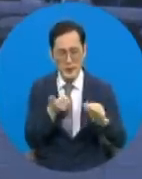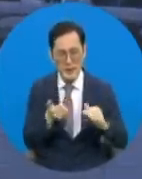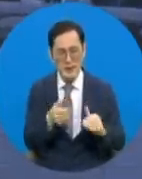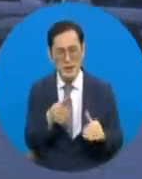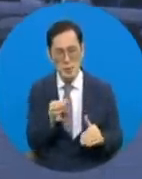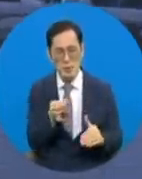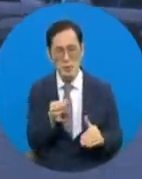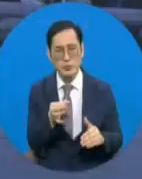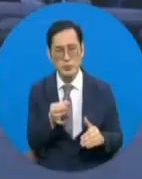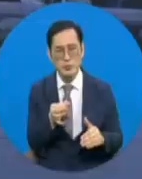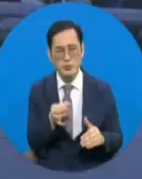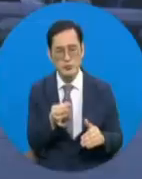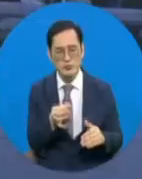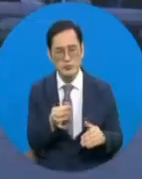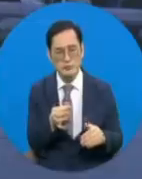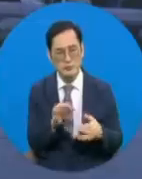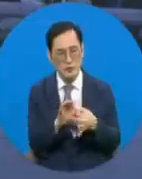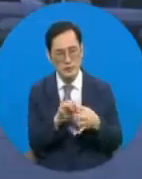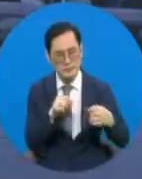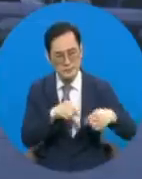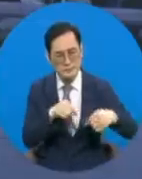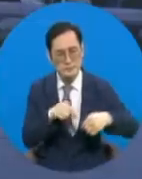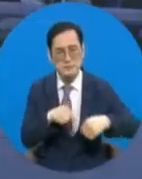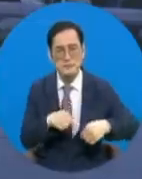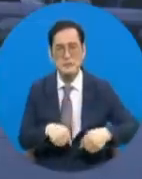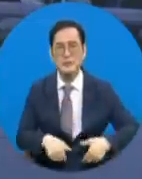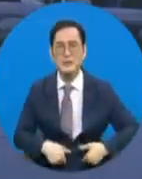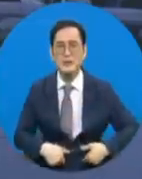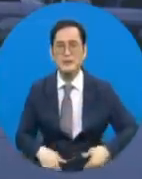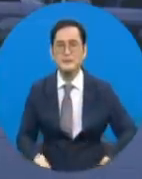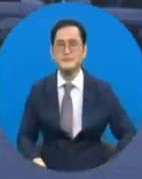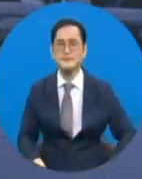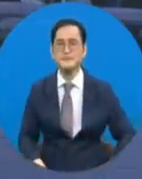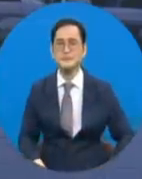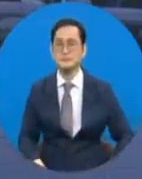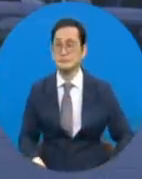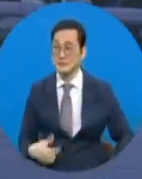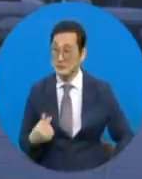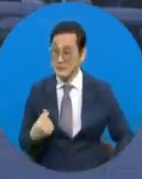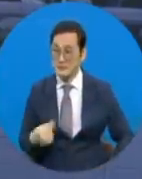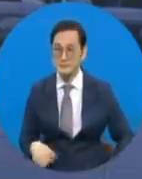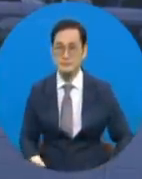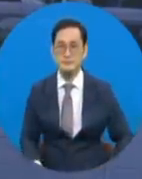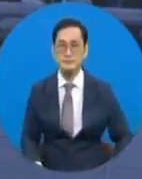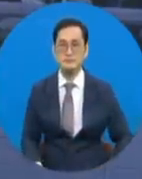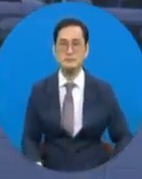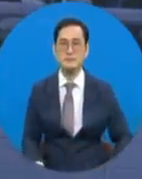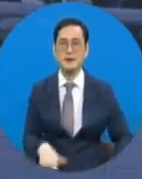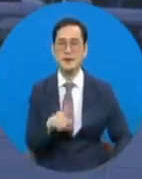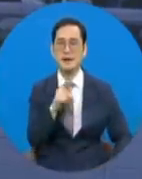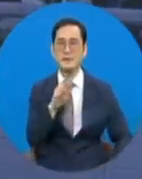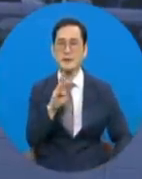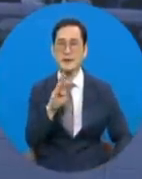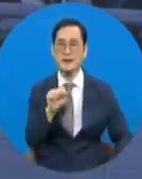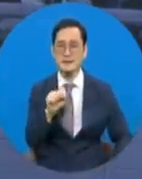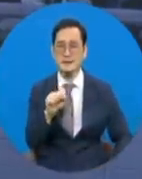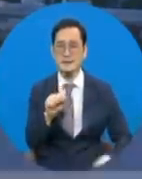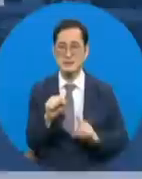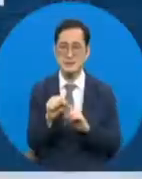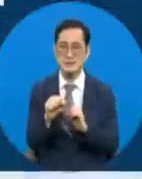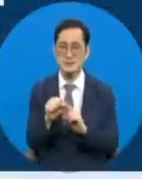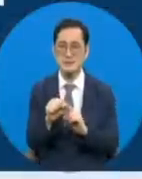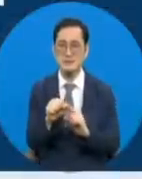가지 측면이 있는 것 같습니다. KBS 채널 자체의 수요 문제와 경영상의 문제가 있는 건데, 뭐 수요 문제라고 하는 거는 콘텐츠